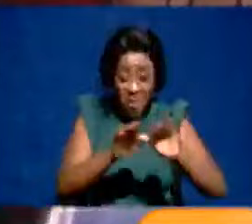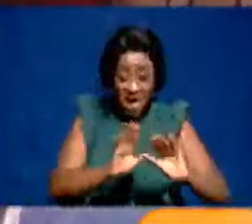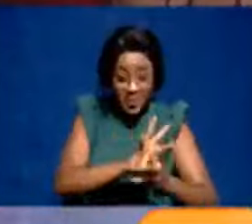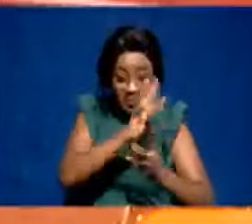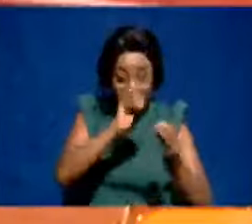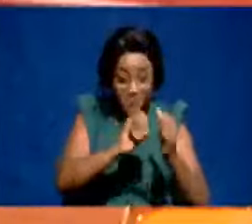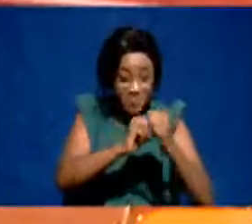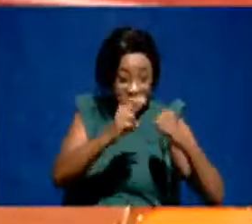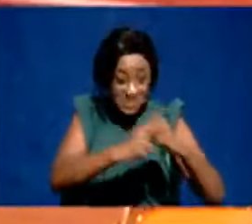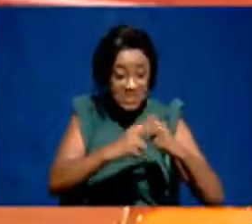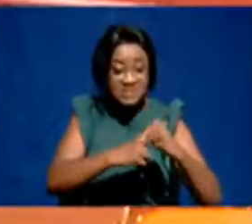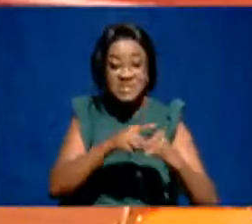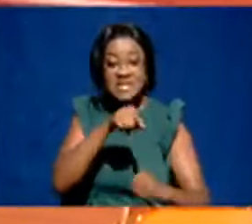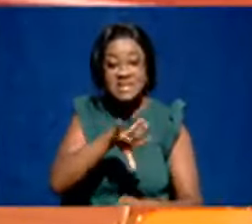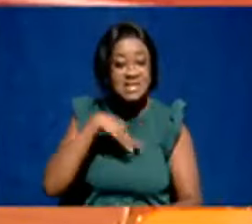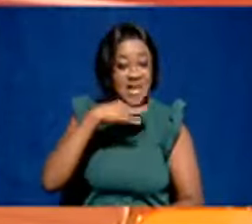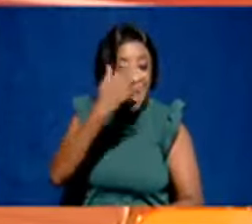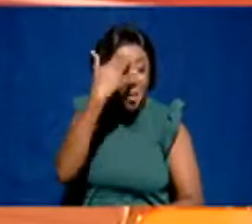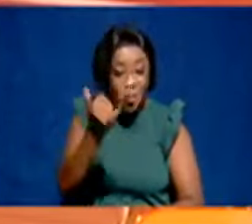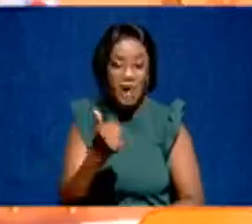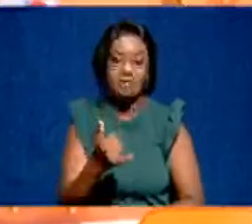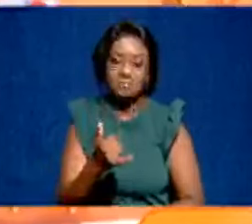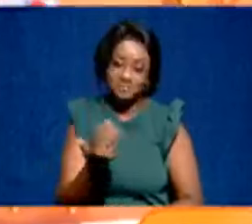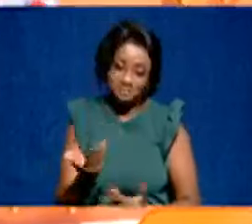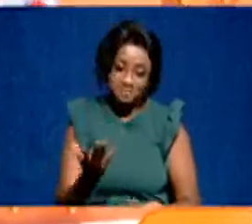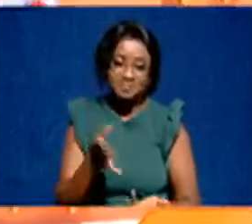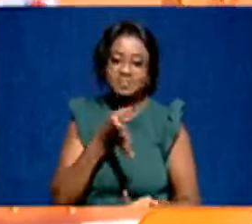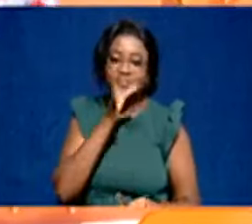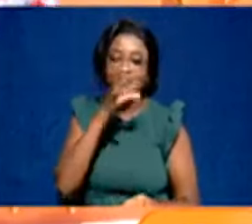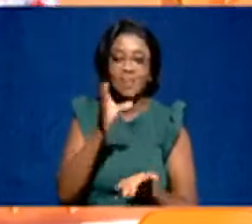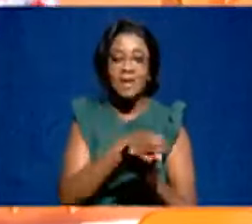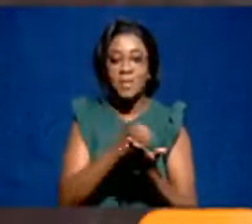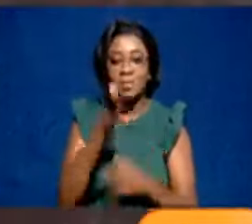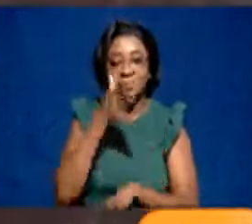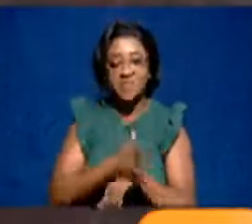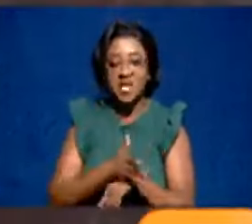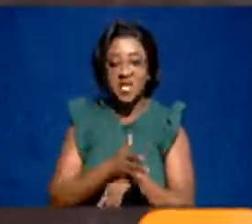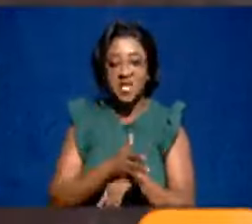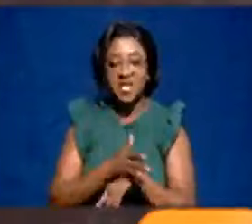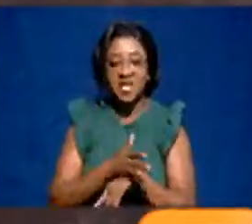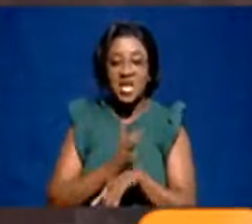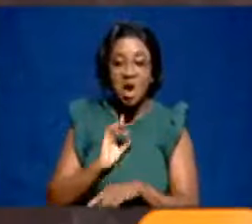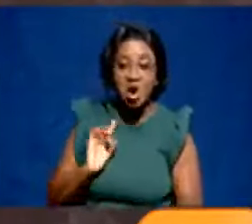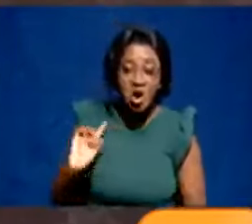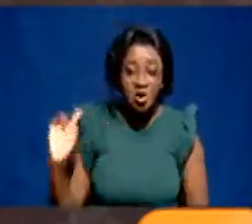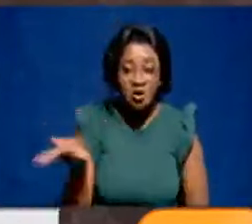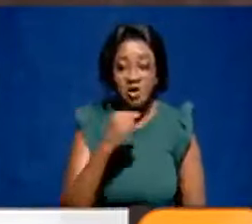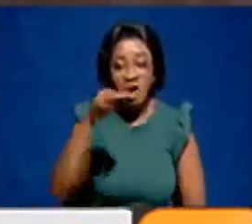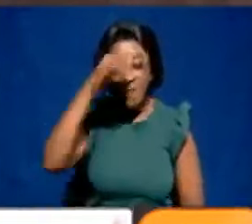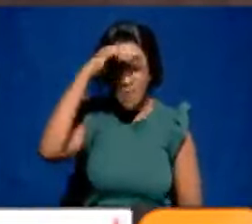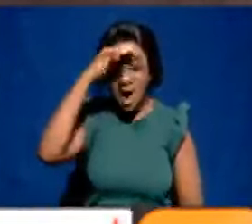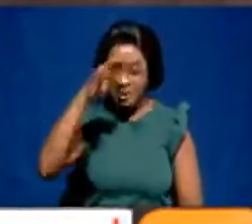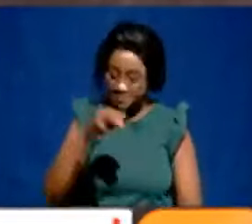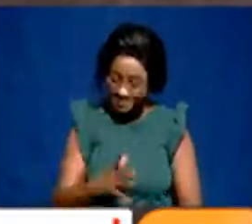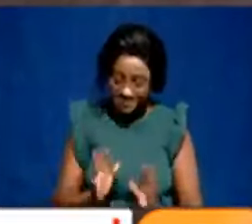waliofariki baada ya kubugia pombe haramu eneo la Kangai, Mwea Mashariki. Baa zote